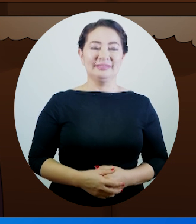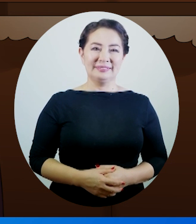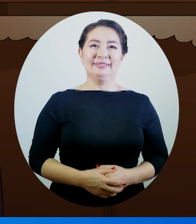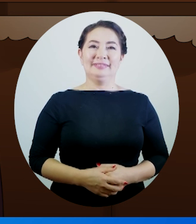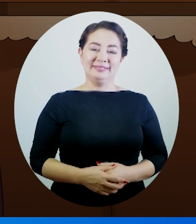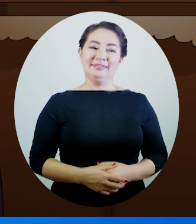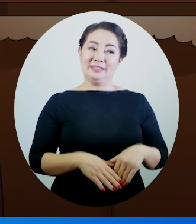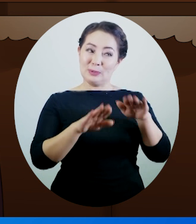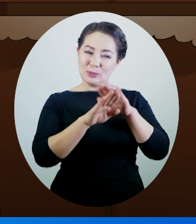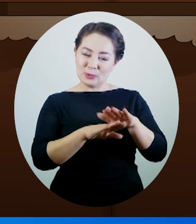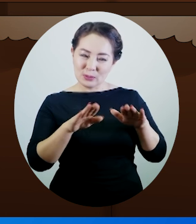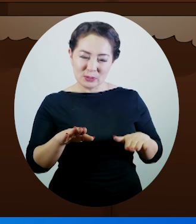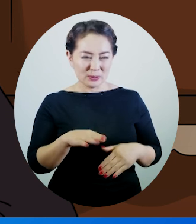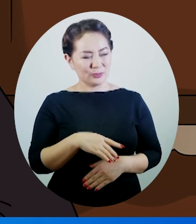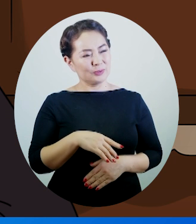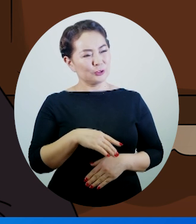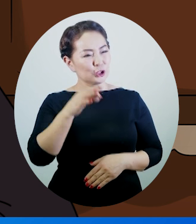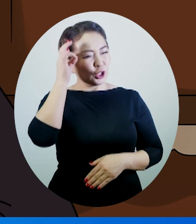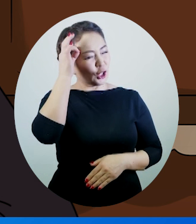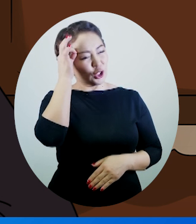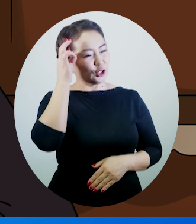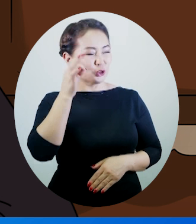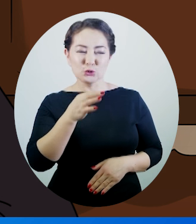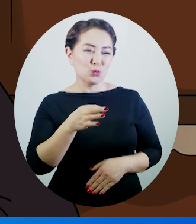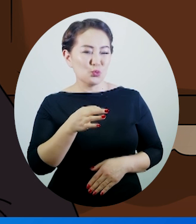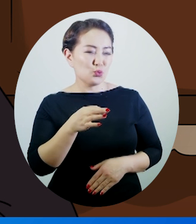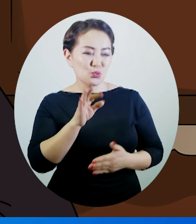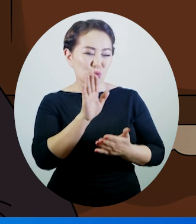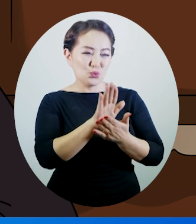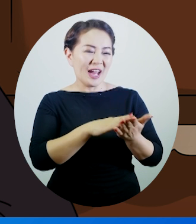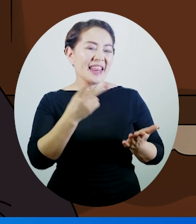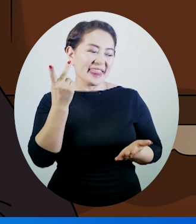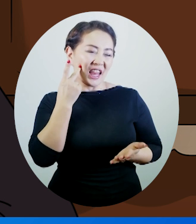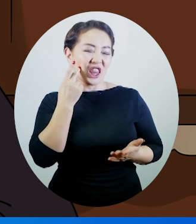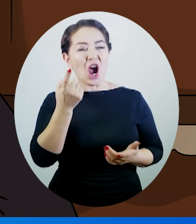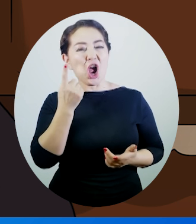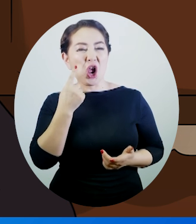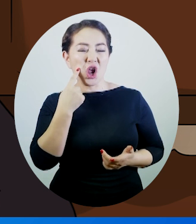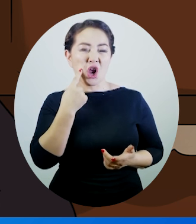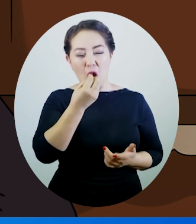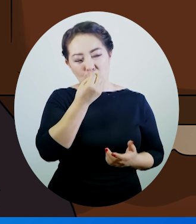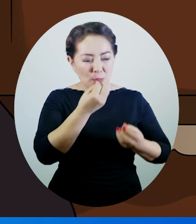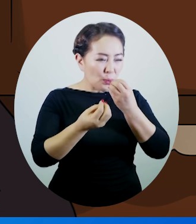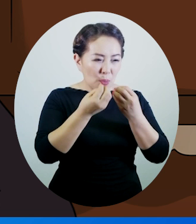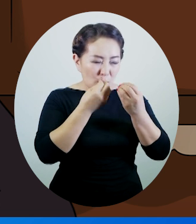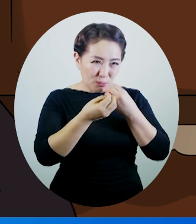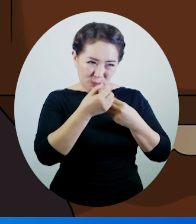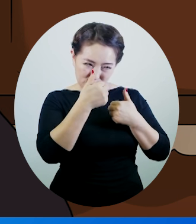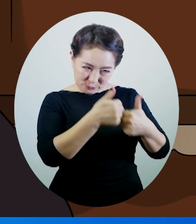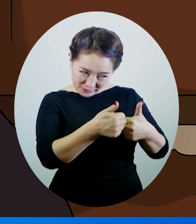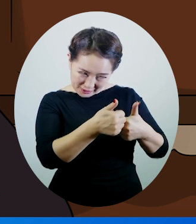Хүүхдүүд үнэхээр гин хөөрхөн байг юм да. Бэнх чихэр идэж ойцсон миний хувьд